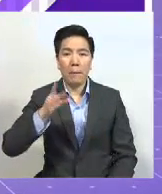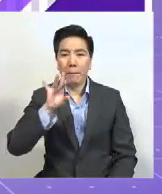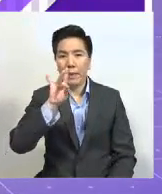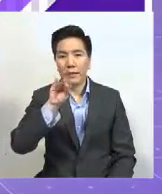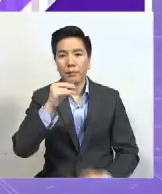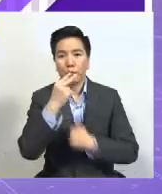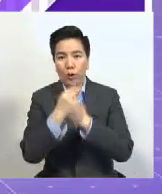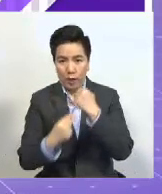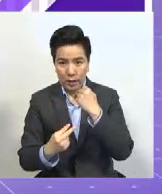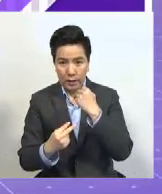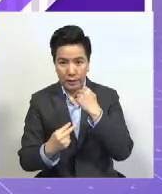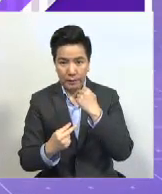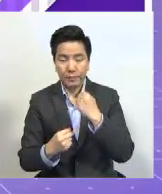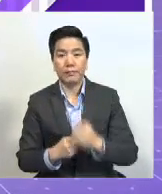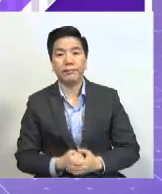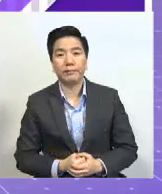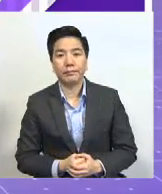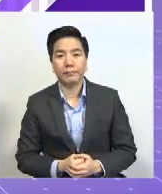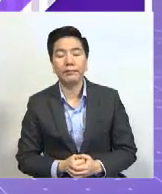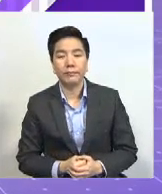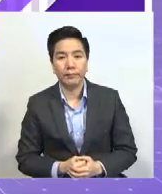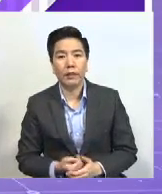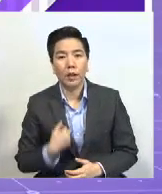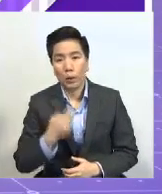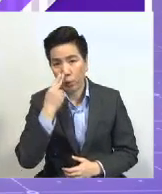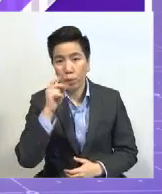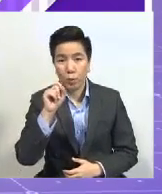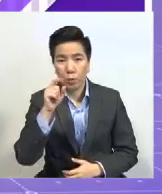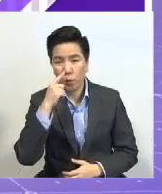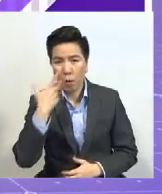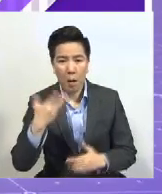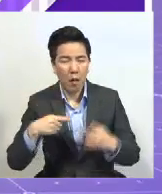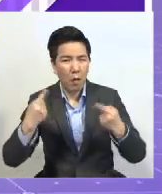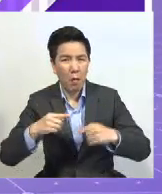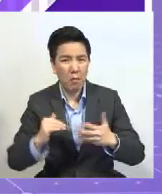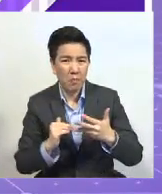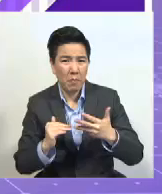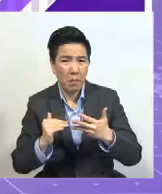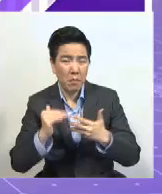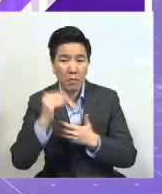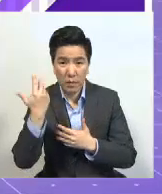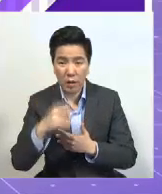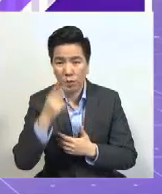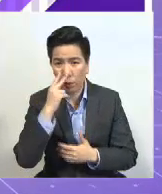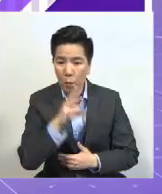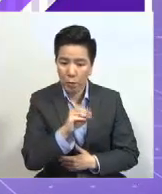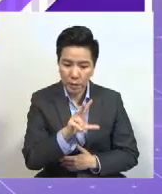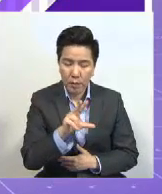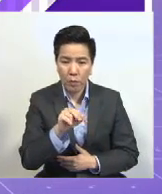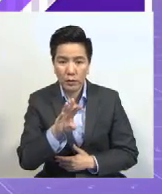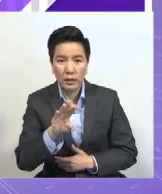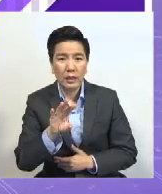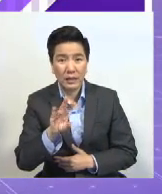ดอลลาร์ต่อบาร์เรลนะครับเราเห็นว่าวันศุกร์ที่ผ่านมาค่อยๆไต่ระดับขึ้นไปแล้วนะ ครับ 63 68ต